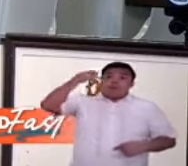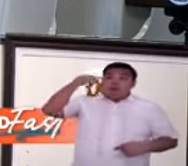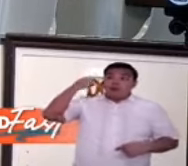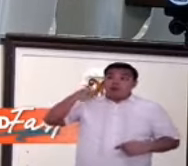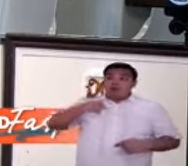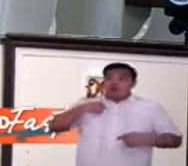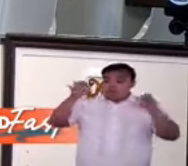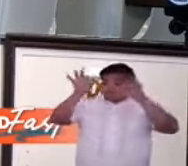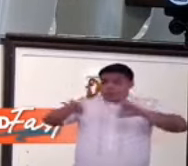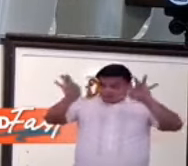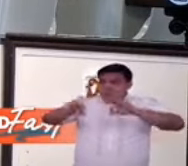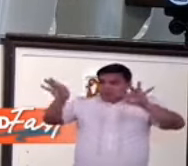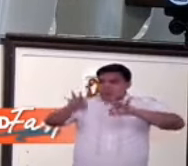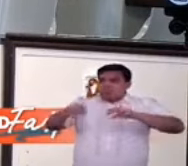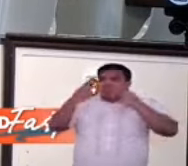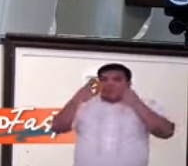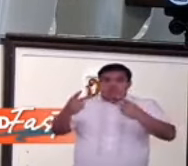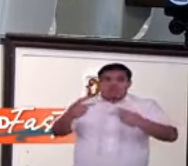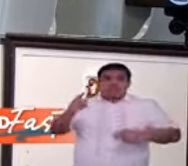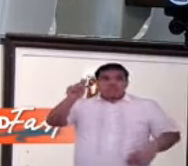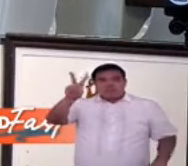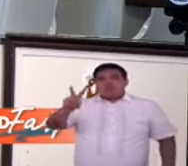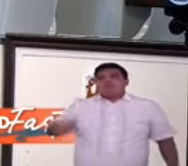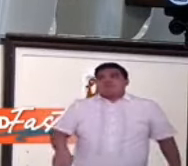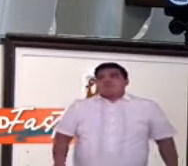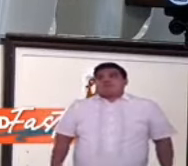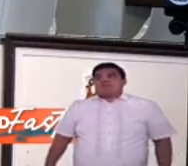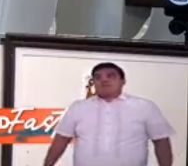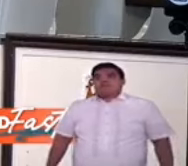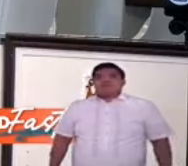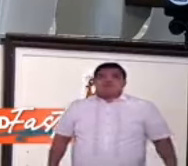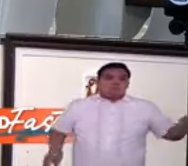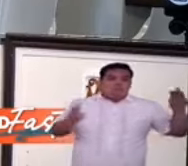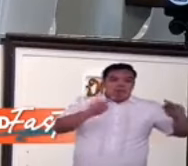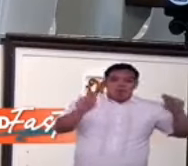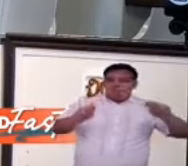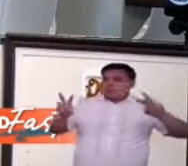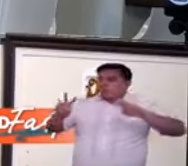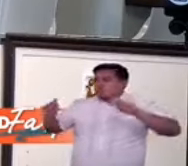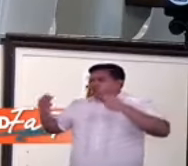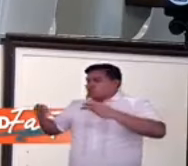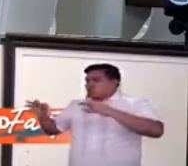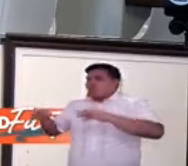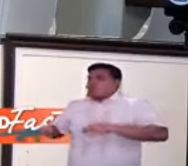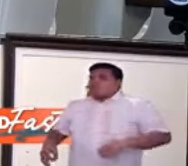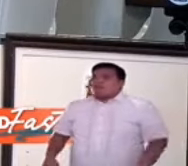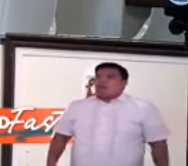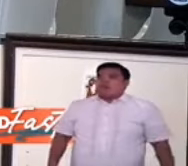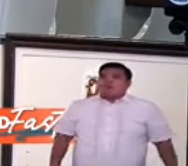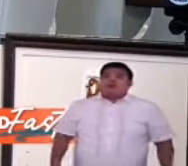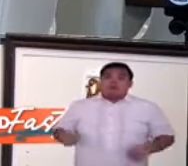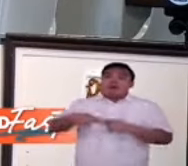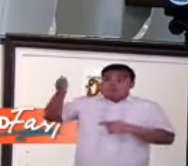TV across my aunt's house kay sila naman na TV. We had TV before but gilabay sa akong amahan kay ngano